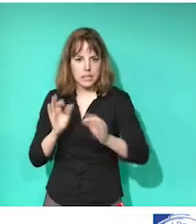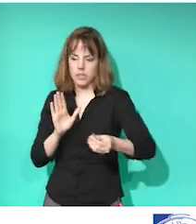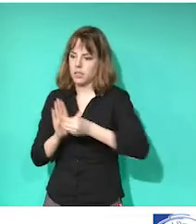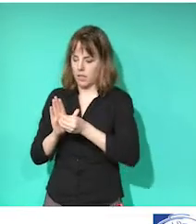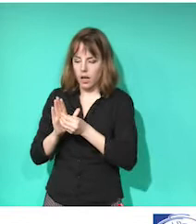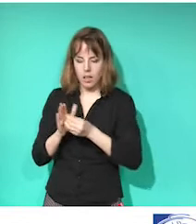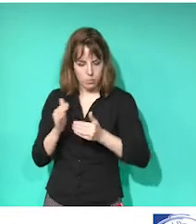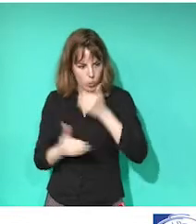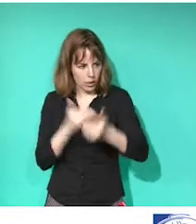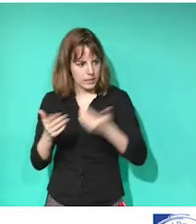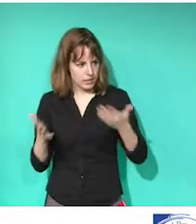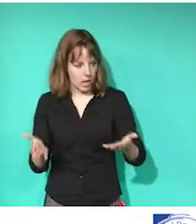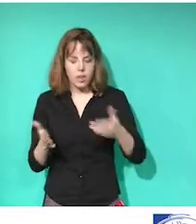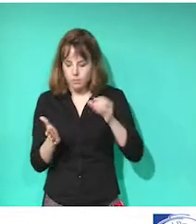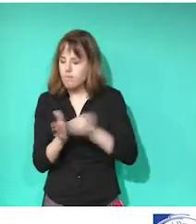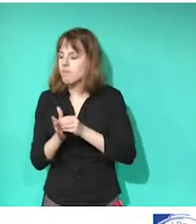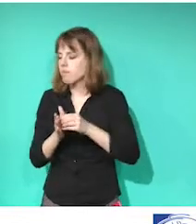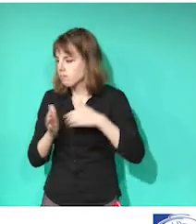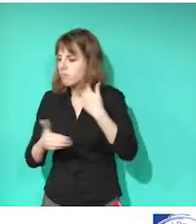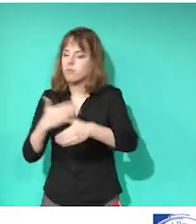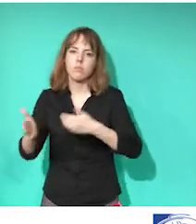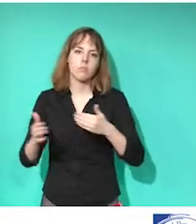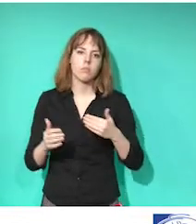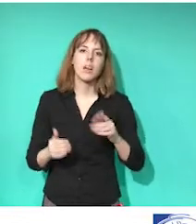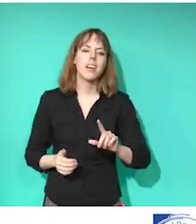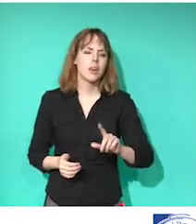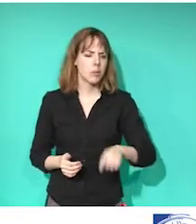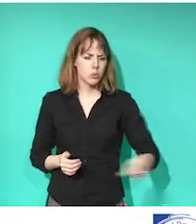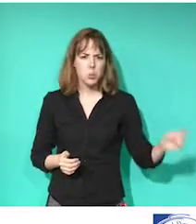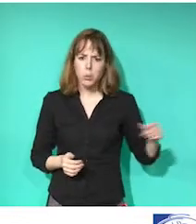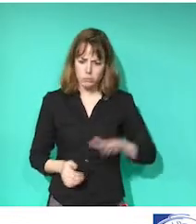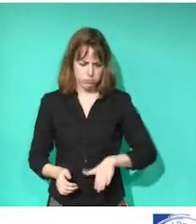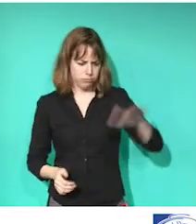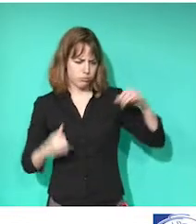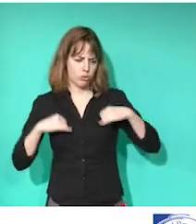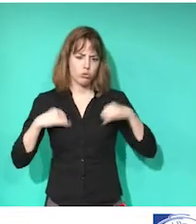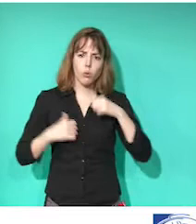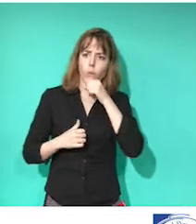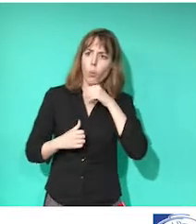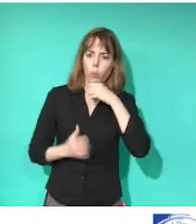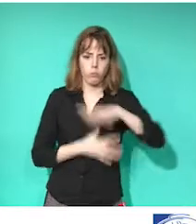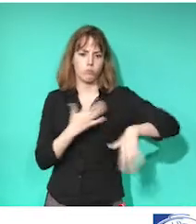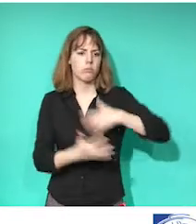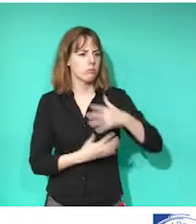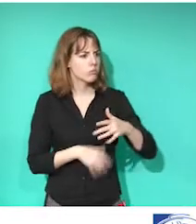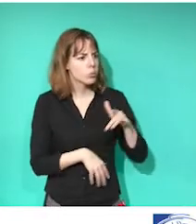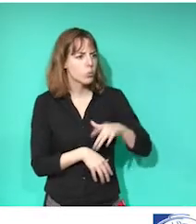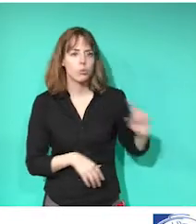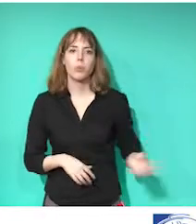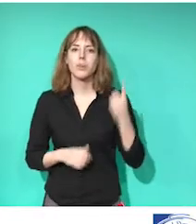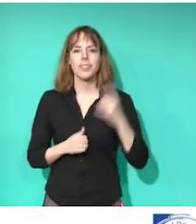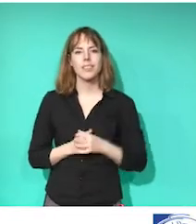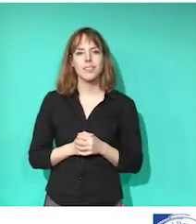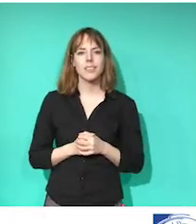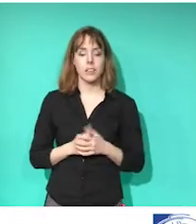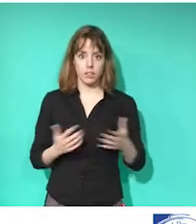l'on constate. Alors, bien sûr, c'est intergénérationnel, tout ce mouvement. Mais il n'empêche, et quand on voit ce qui se passe dans le monde,